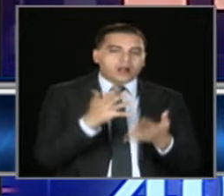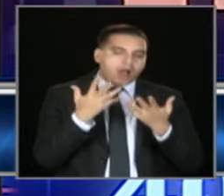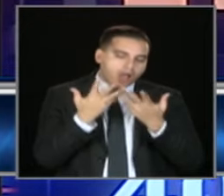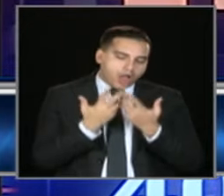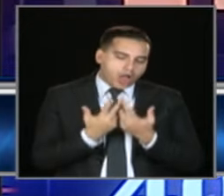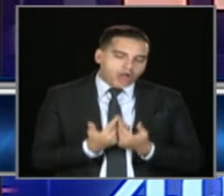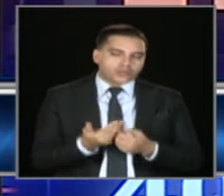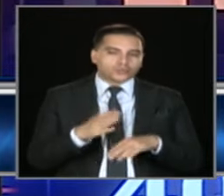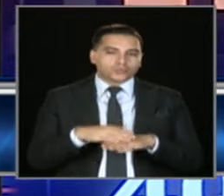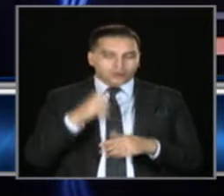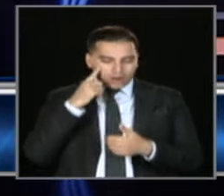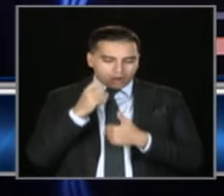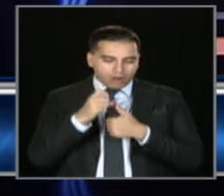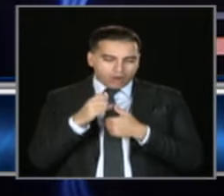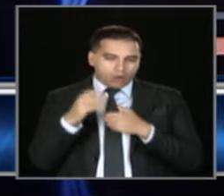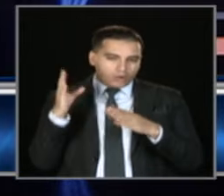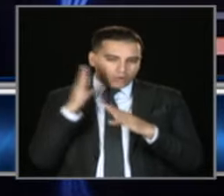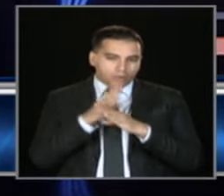كتبها 1992